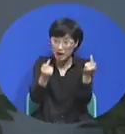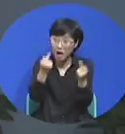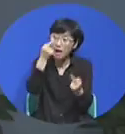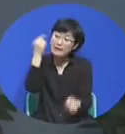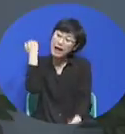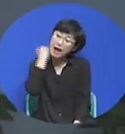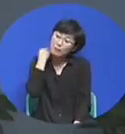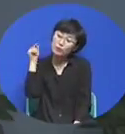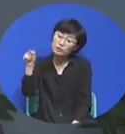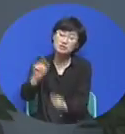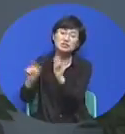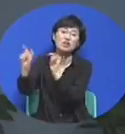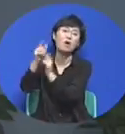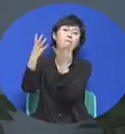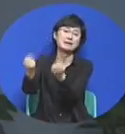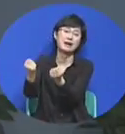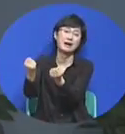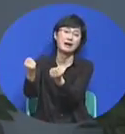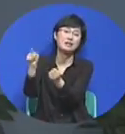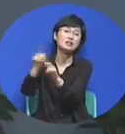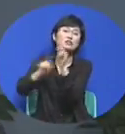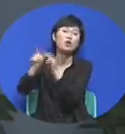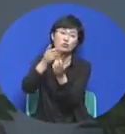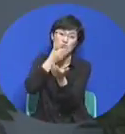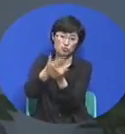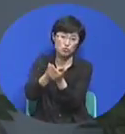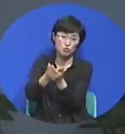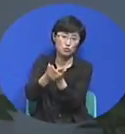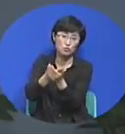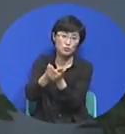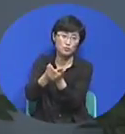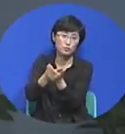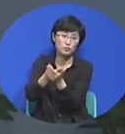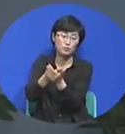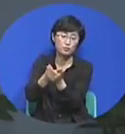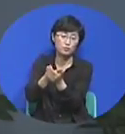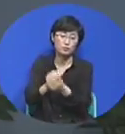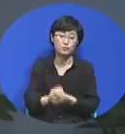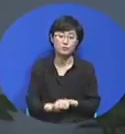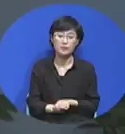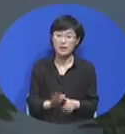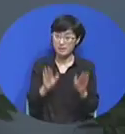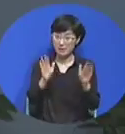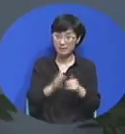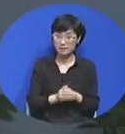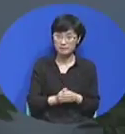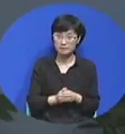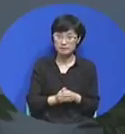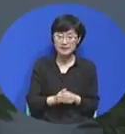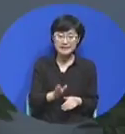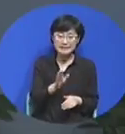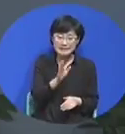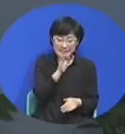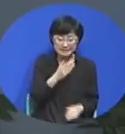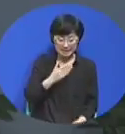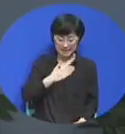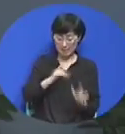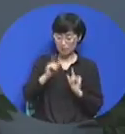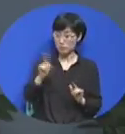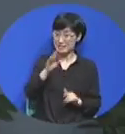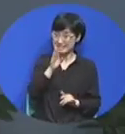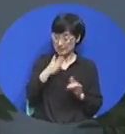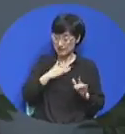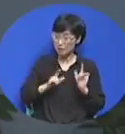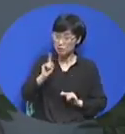cannot see with our eyes than the things that we can see, and they are far more important. 진짜인 나는 이 겉모습이 아닌 속모습이거든요. My